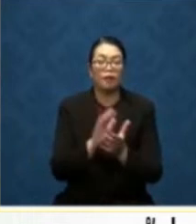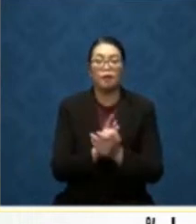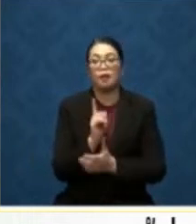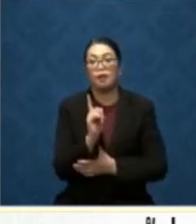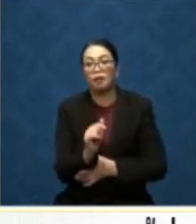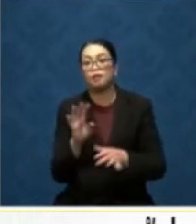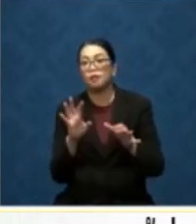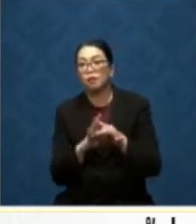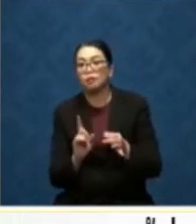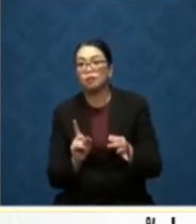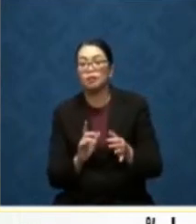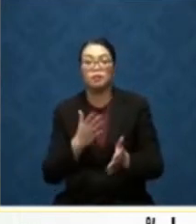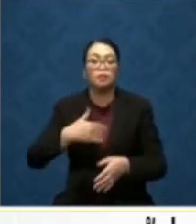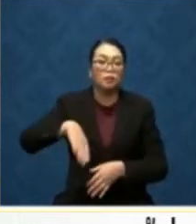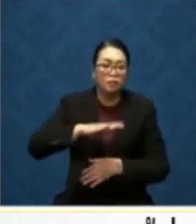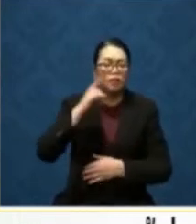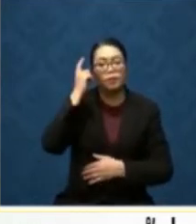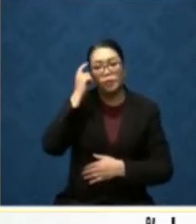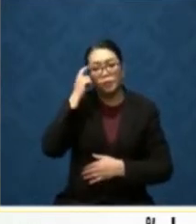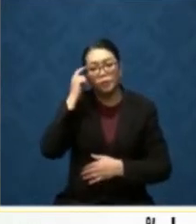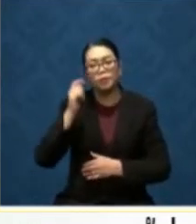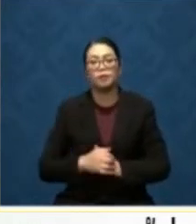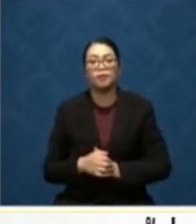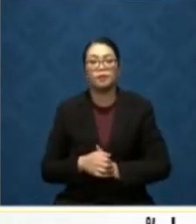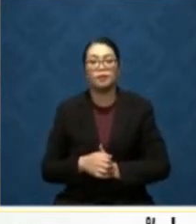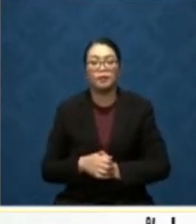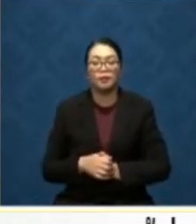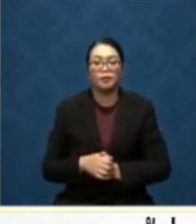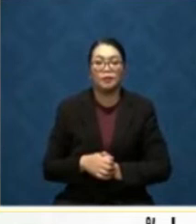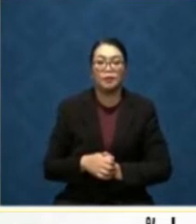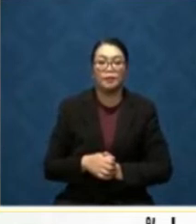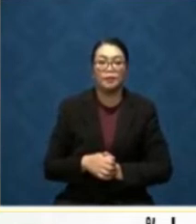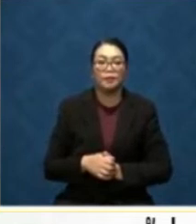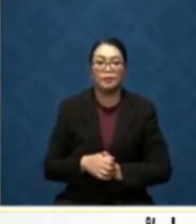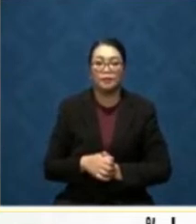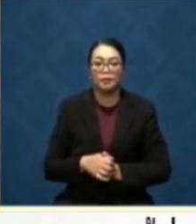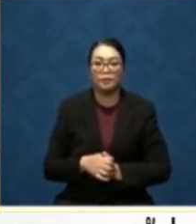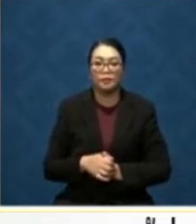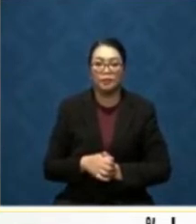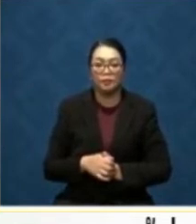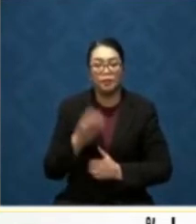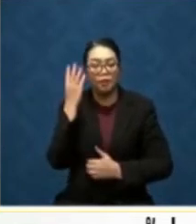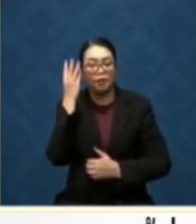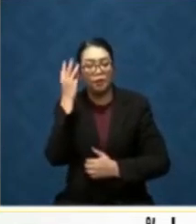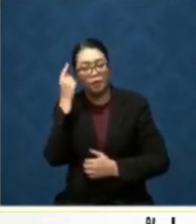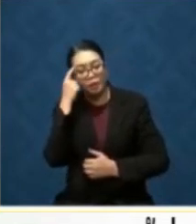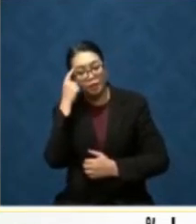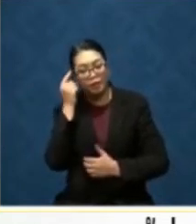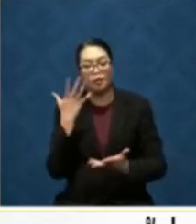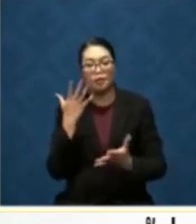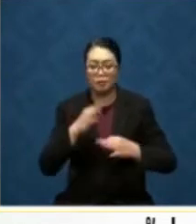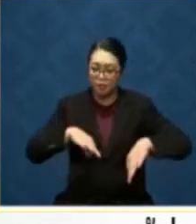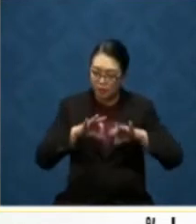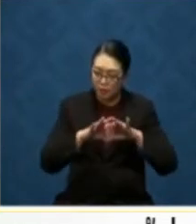รัการที่พวกเราก็ทราบดีว่าเป็นในคามคิด